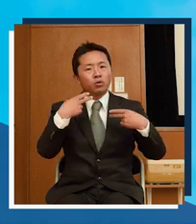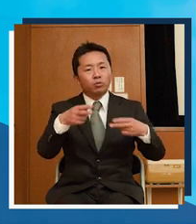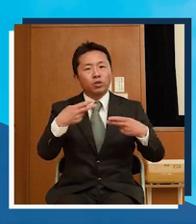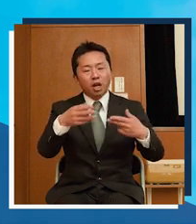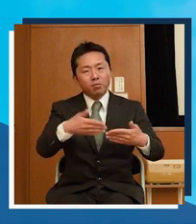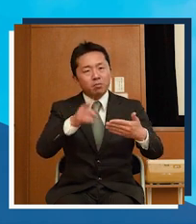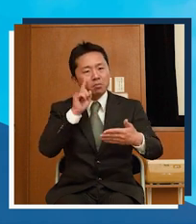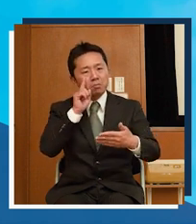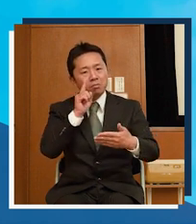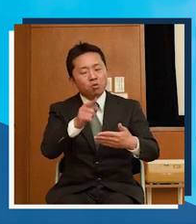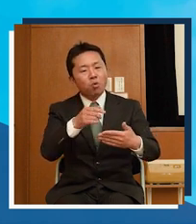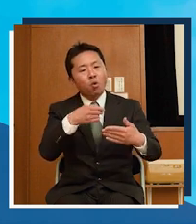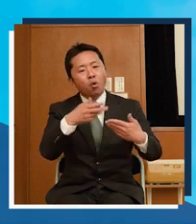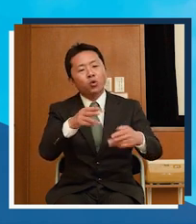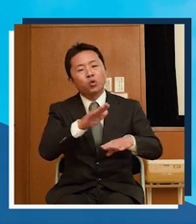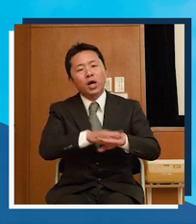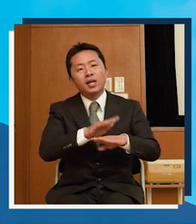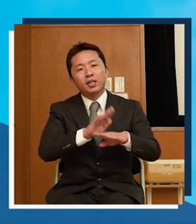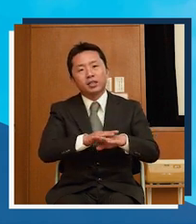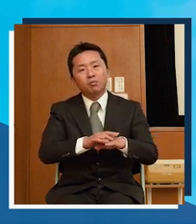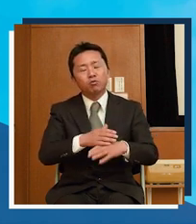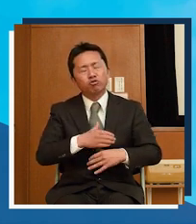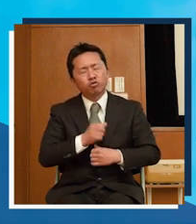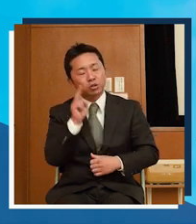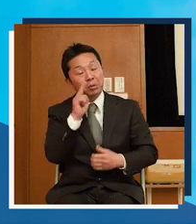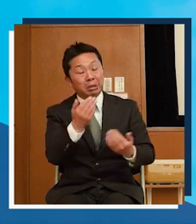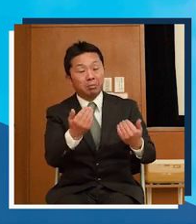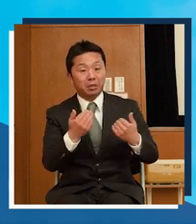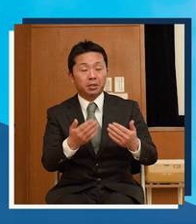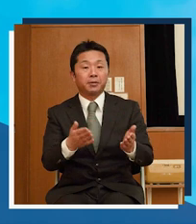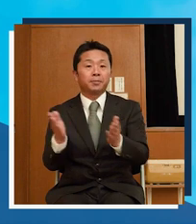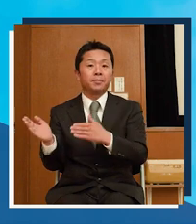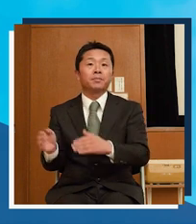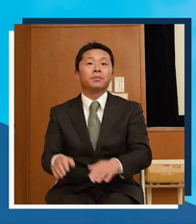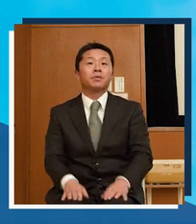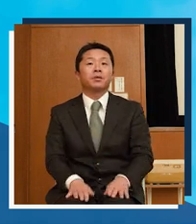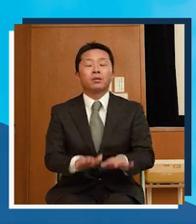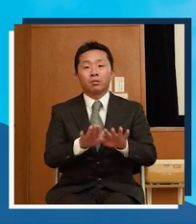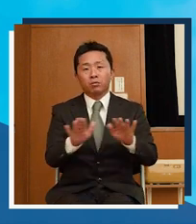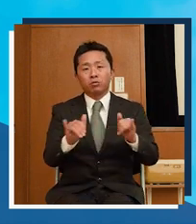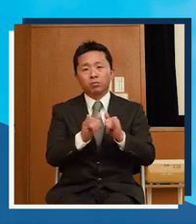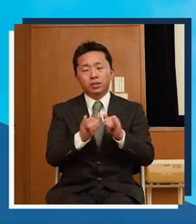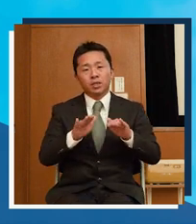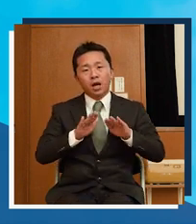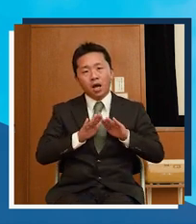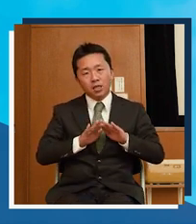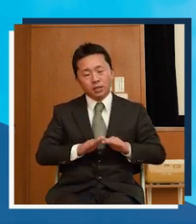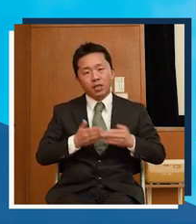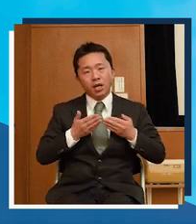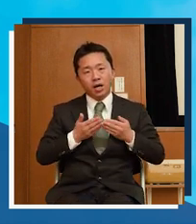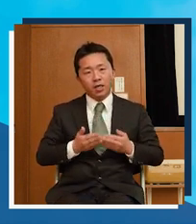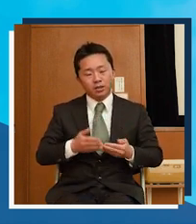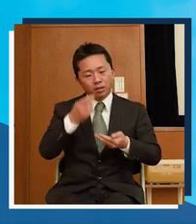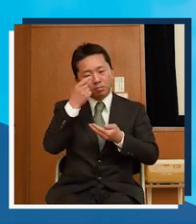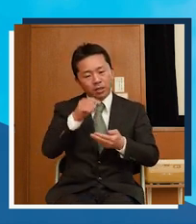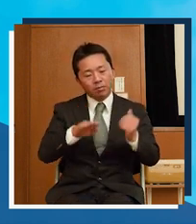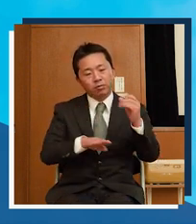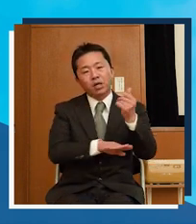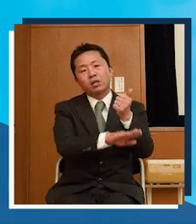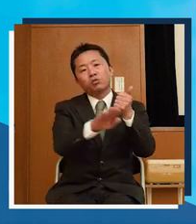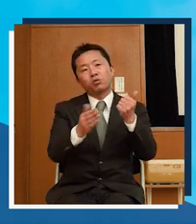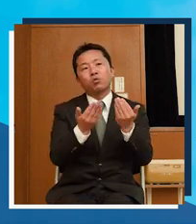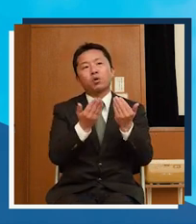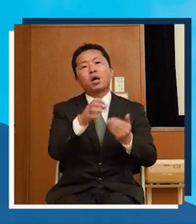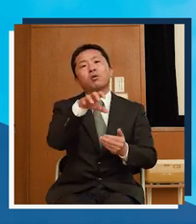注視していかなければいけないという状況に置かれています子供たちが安全で安心して学ぶ環境である学校